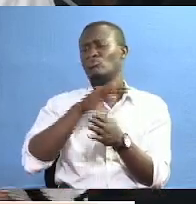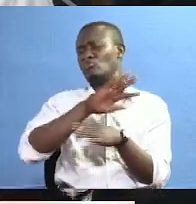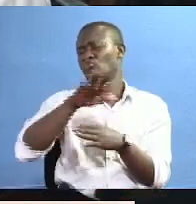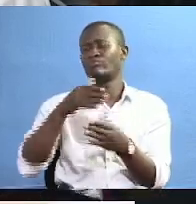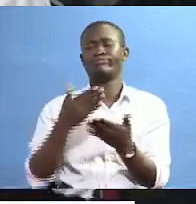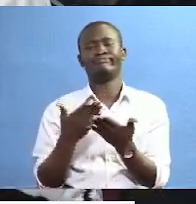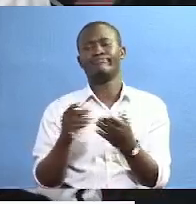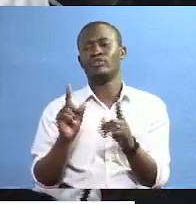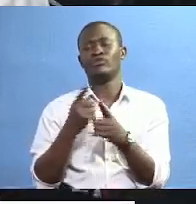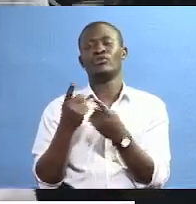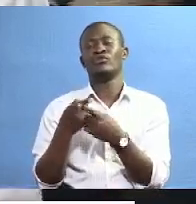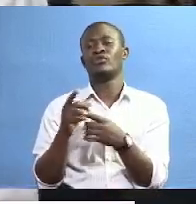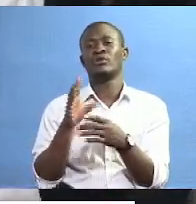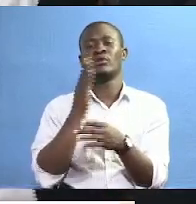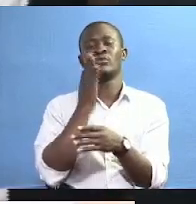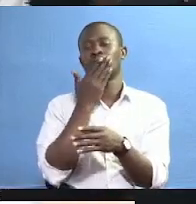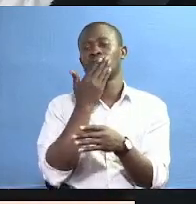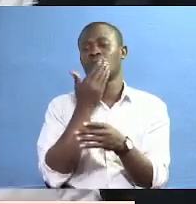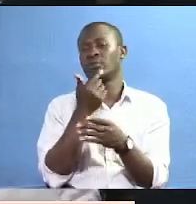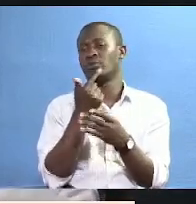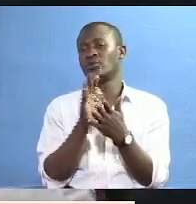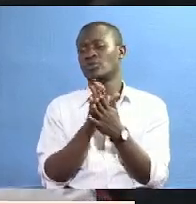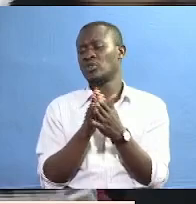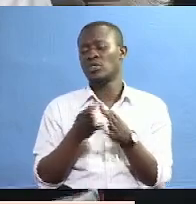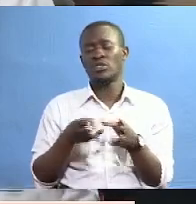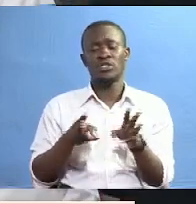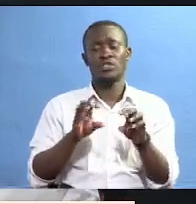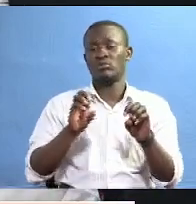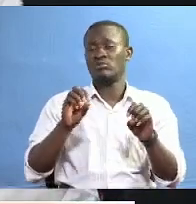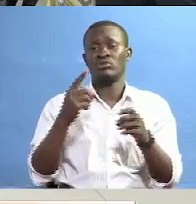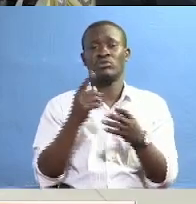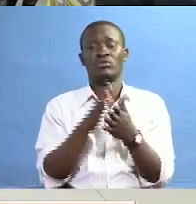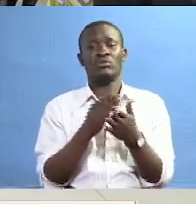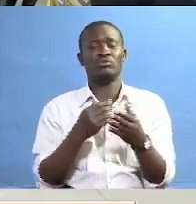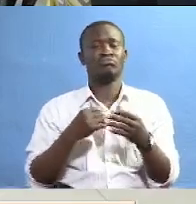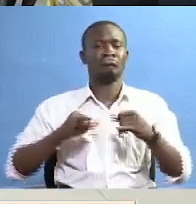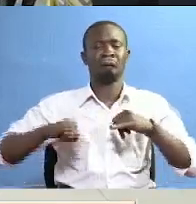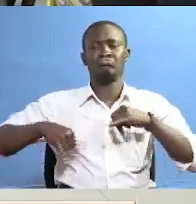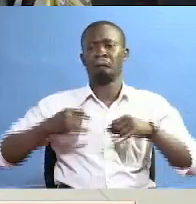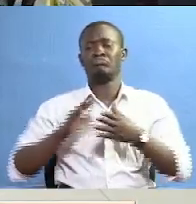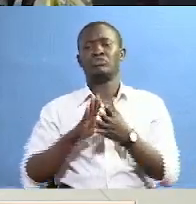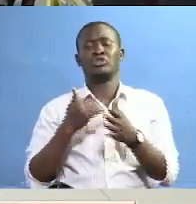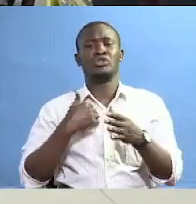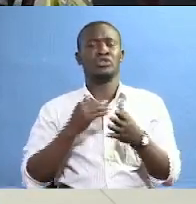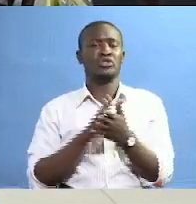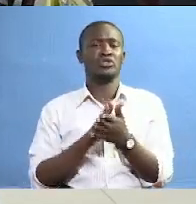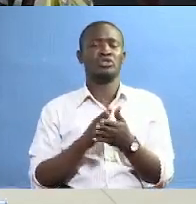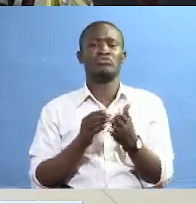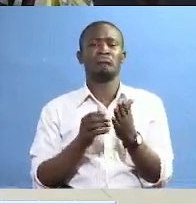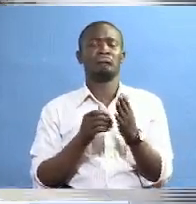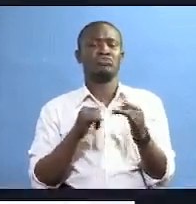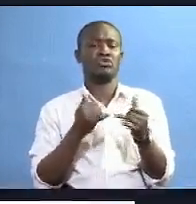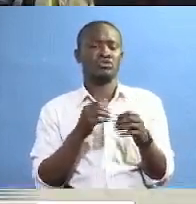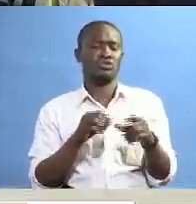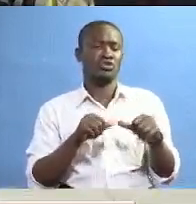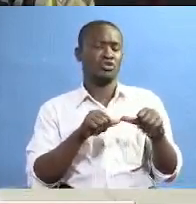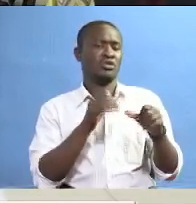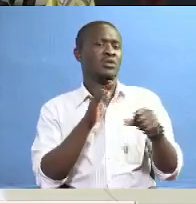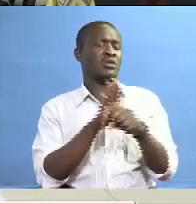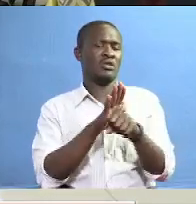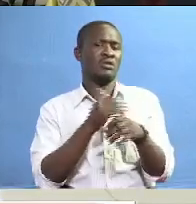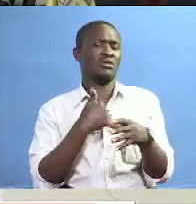all patched up. Kwa wengine, sanaa hii si njia tu ya kujiburudisha, ila ni taaluma ambayo wameitengea muda wa